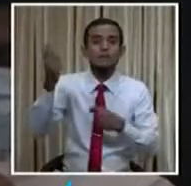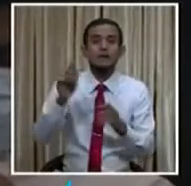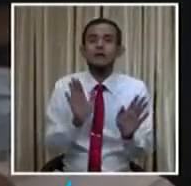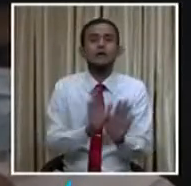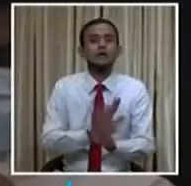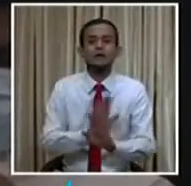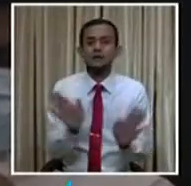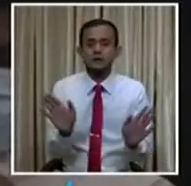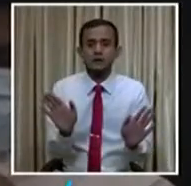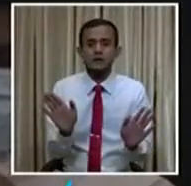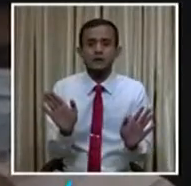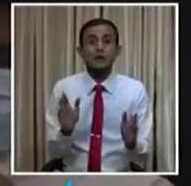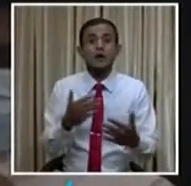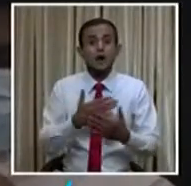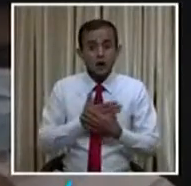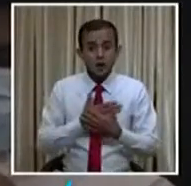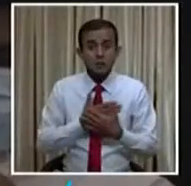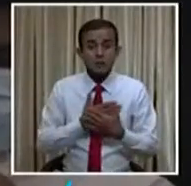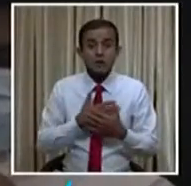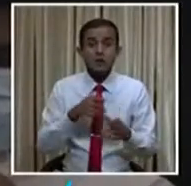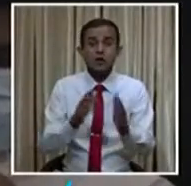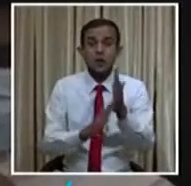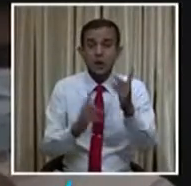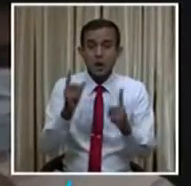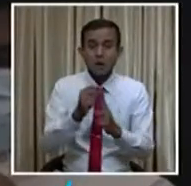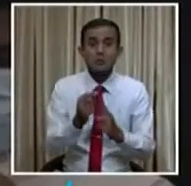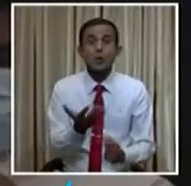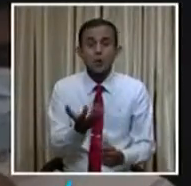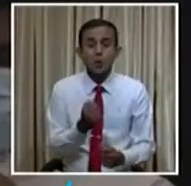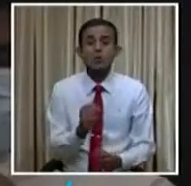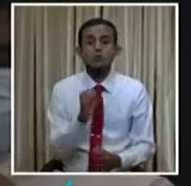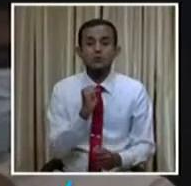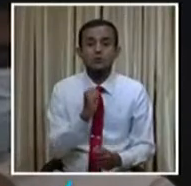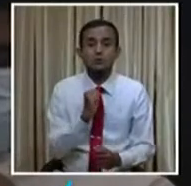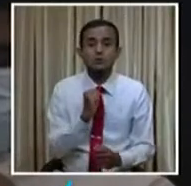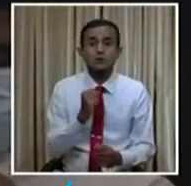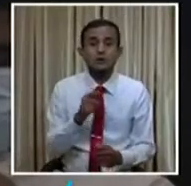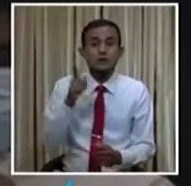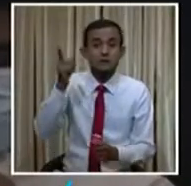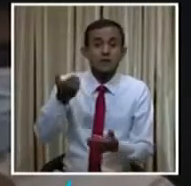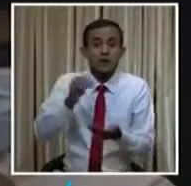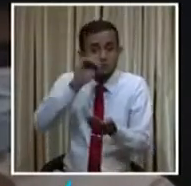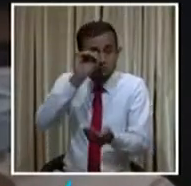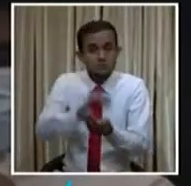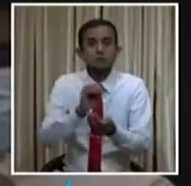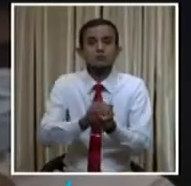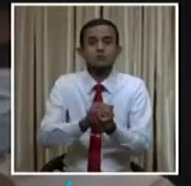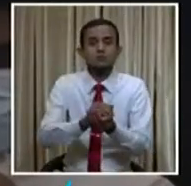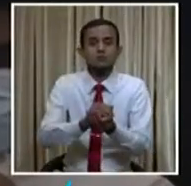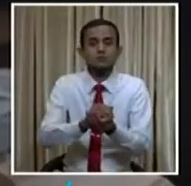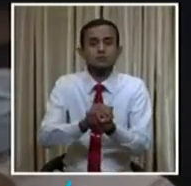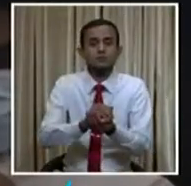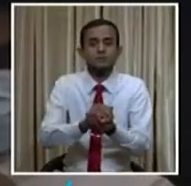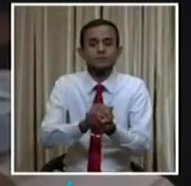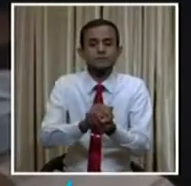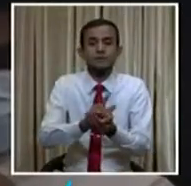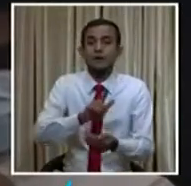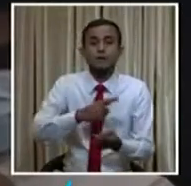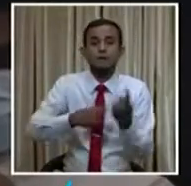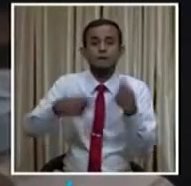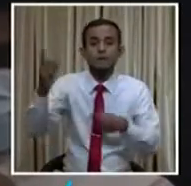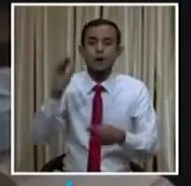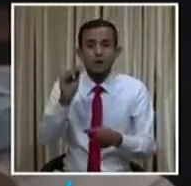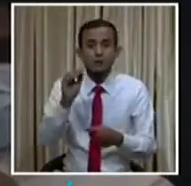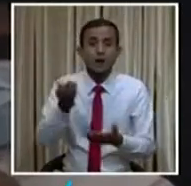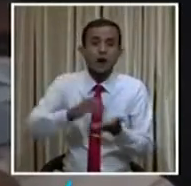නෙමෙයි අපිට මහජන නියෝජිතය ඕන වෙලා තියෙන්නේ ඒව ආරක්ෂා කරන්න විකුණලා තියනවා නම්